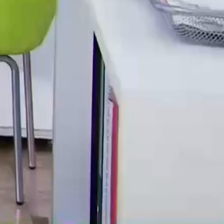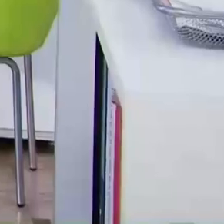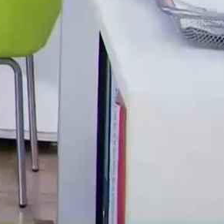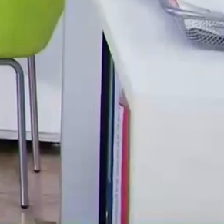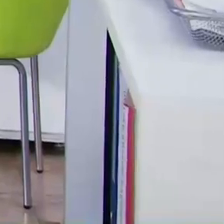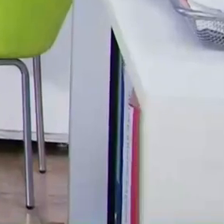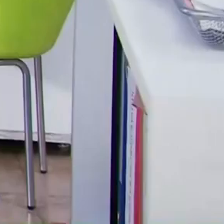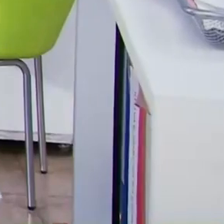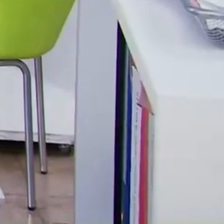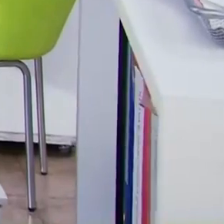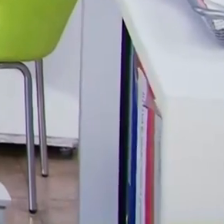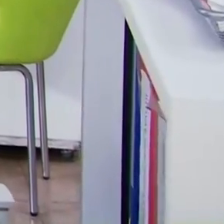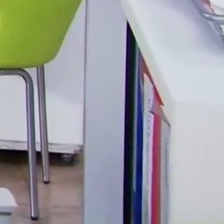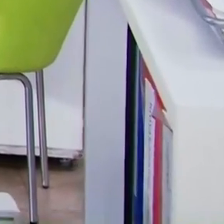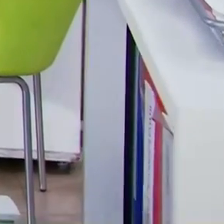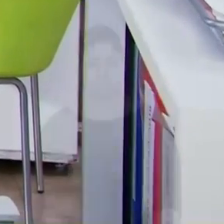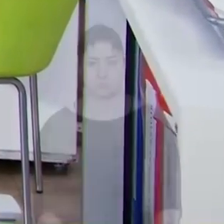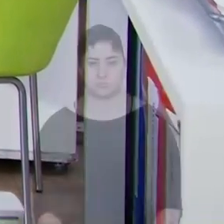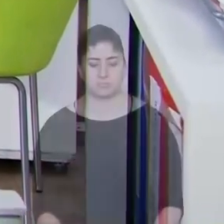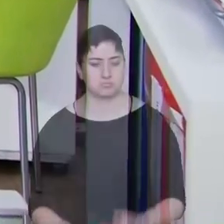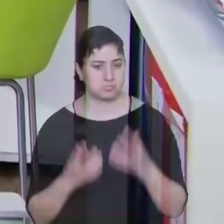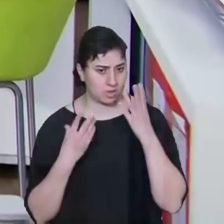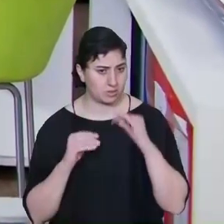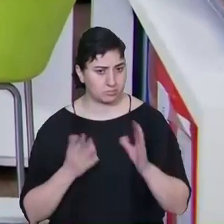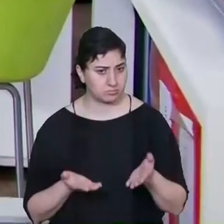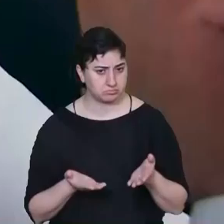bluetooth kulaklık ve ufak bir not. Allah Allah.